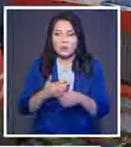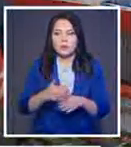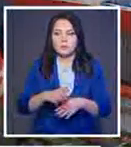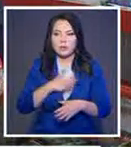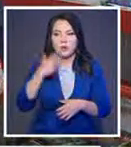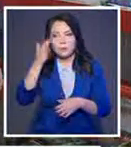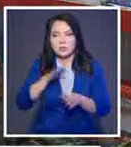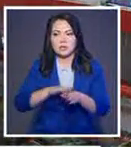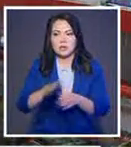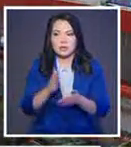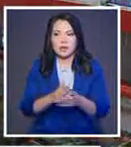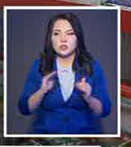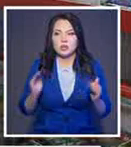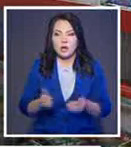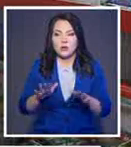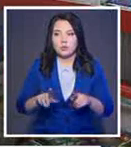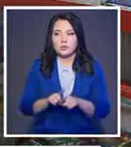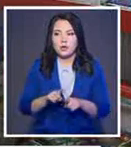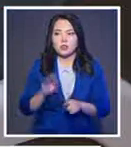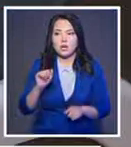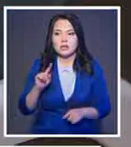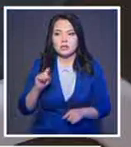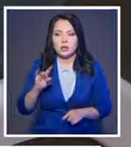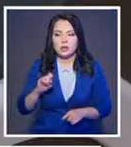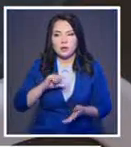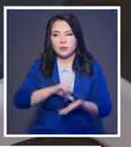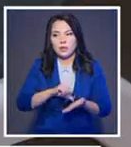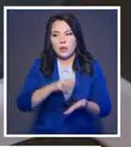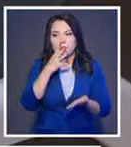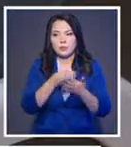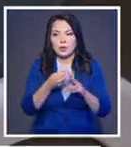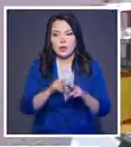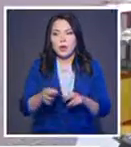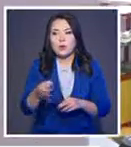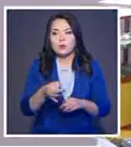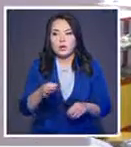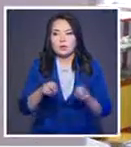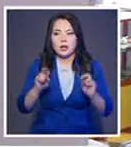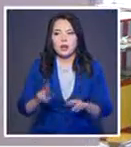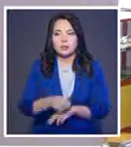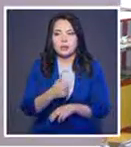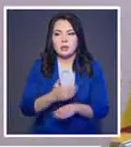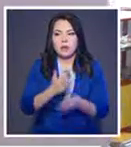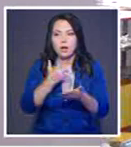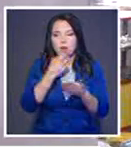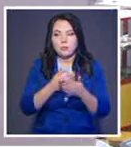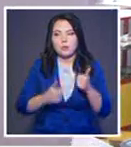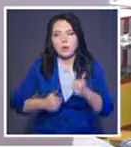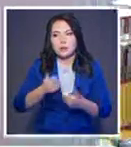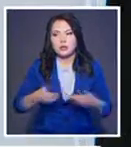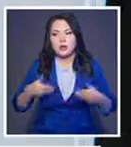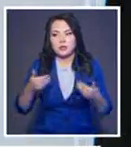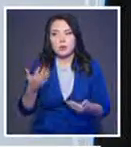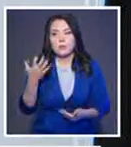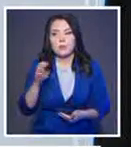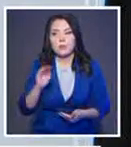жеттім. Ал мына шағын баспахана иесі Жазира Құсайынова, ол да маусым айында аудан әкімінің гранты үшін болған байқауға өз жобасын ұсынған. Сөйтіп